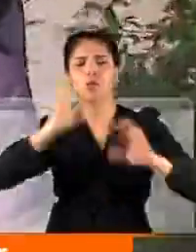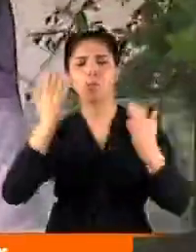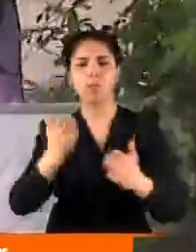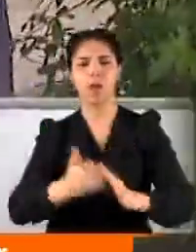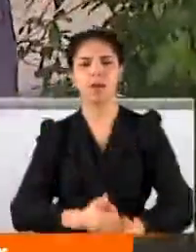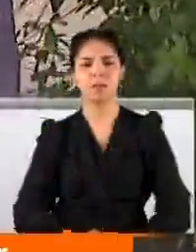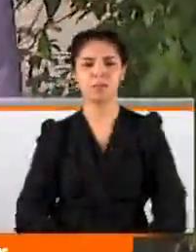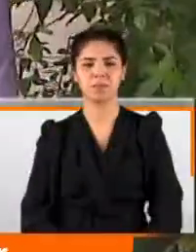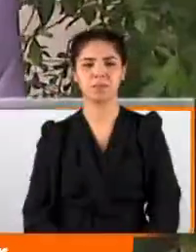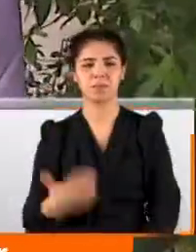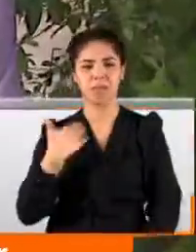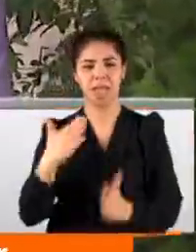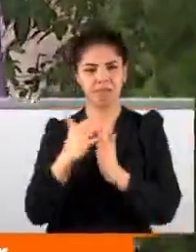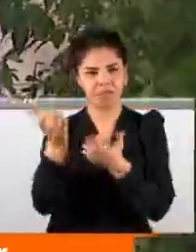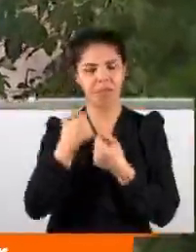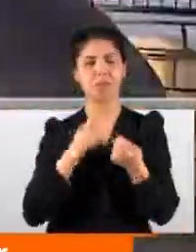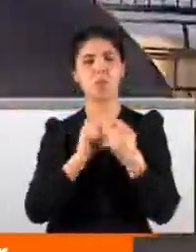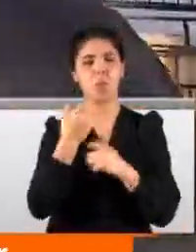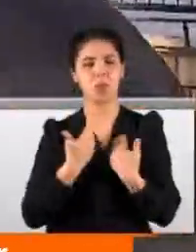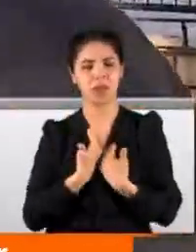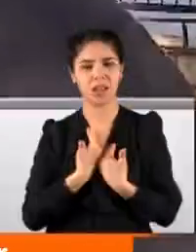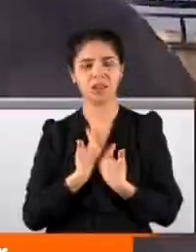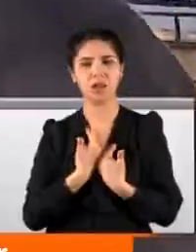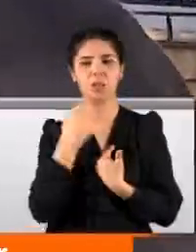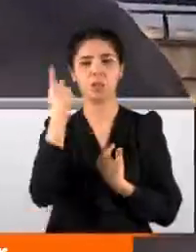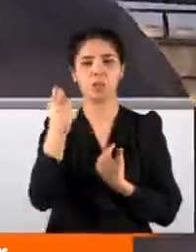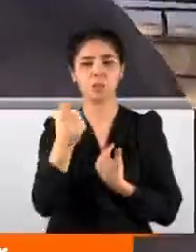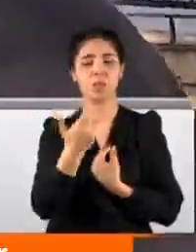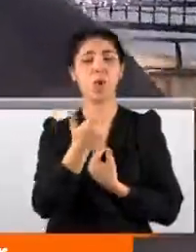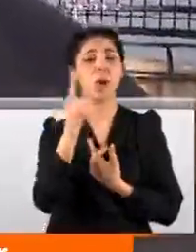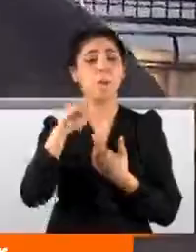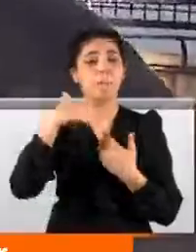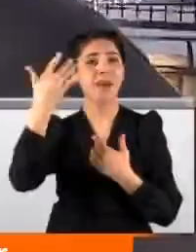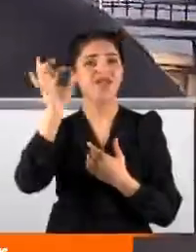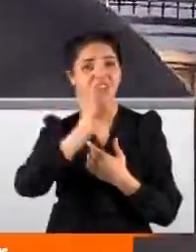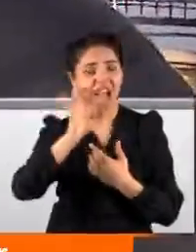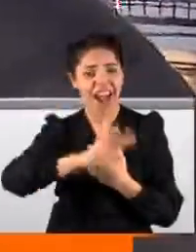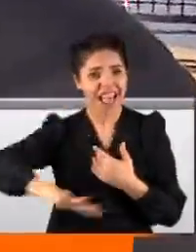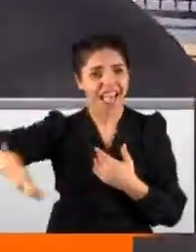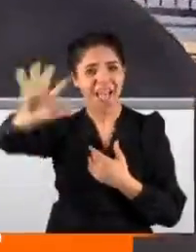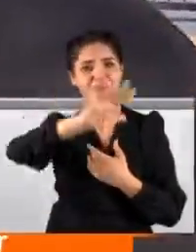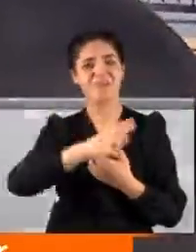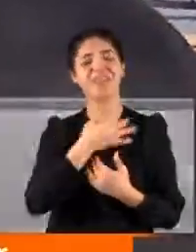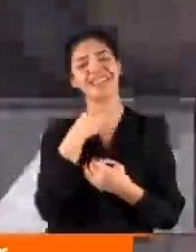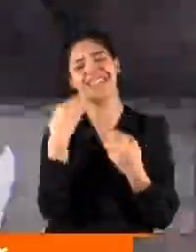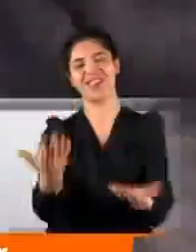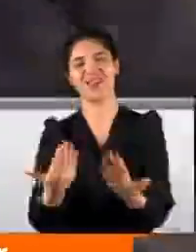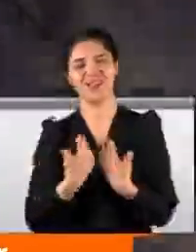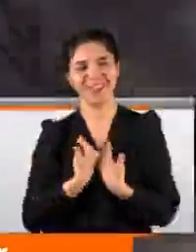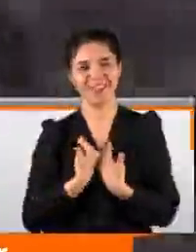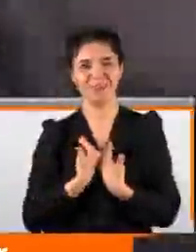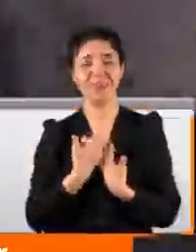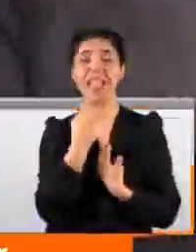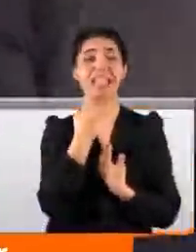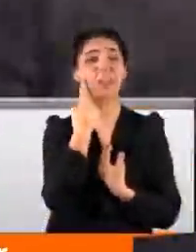Müthiş, harika. Ben evime de aldım, kullanıyorum. Lazovak aşısında emeği geçen, başta arılar olmak üzere bütün herkese teşekkür ediyorum. Biz de